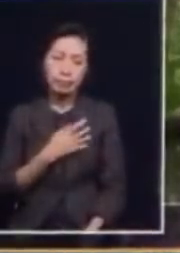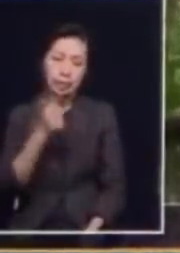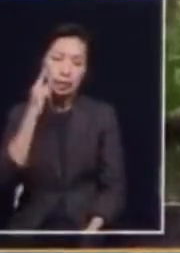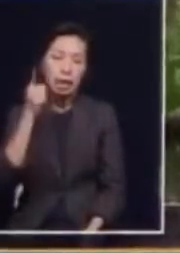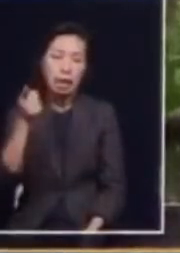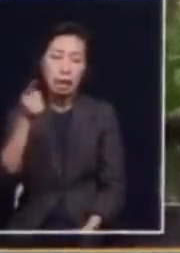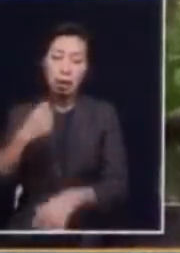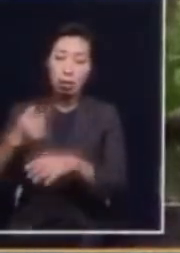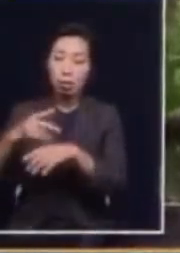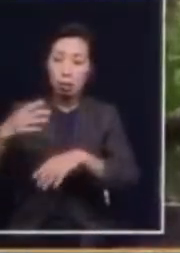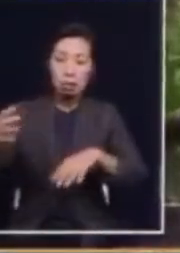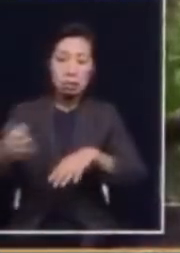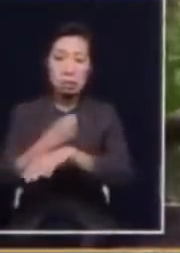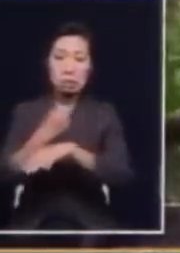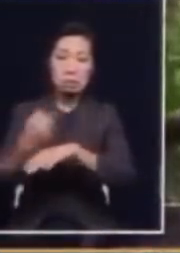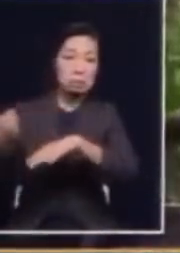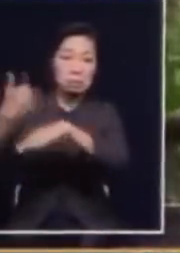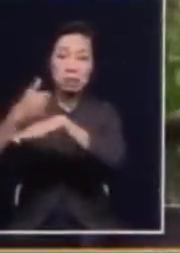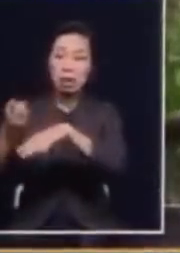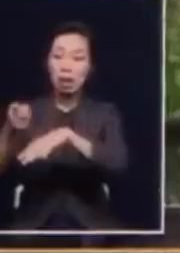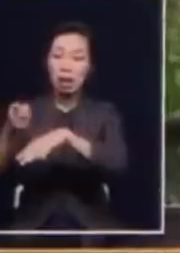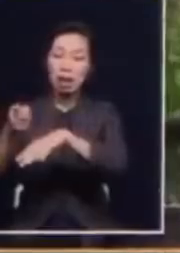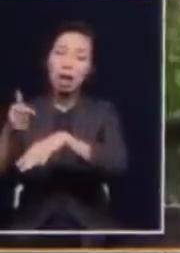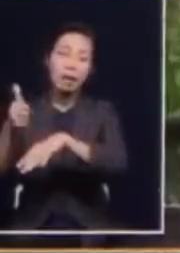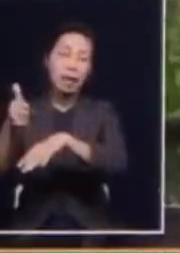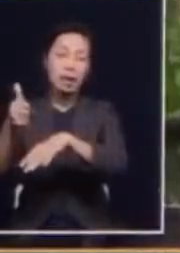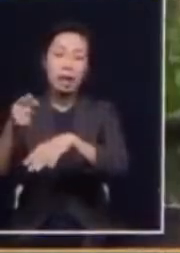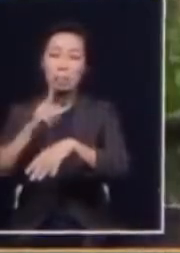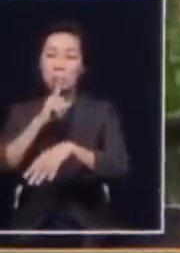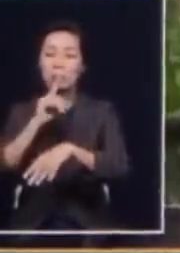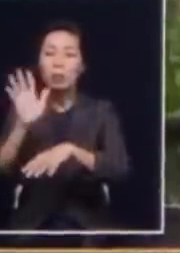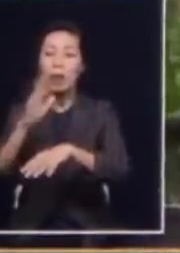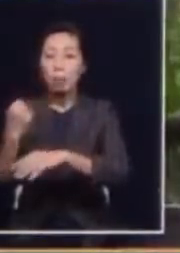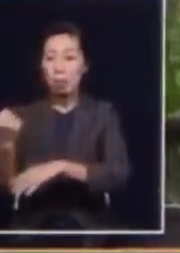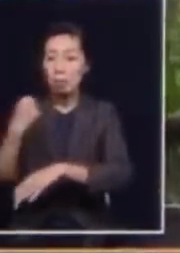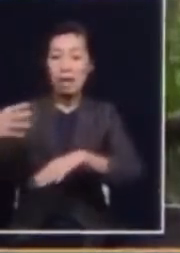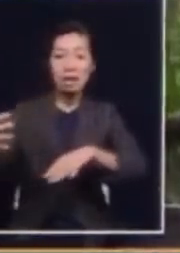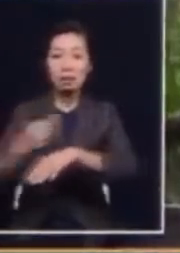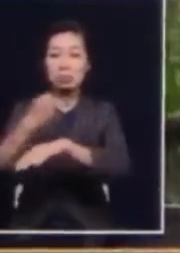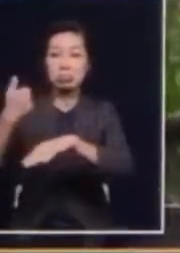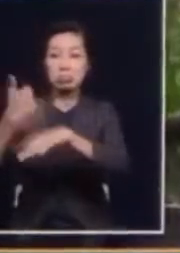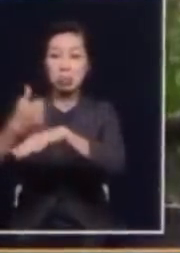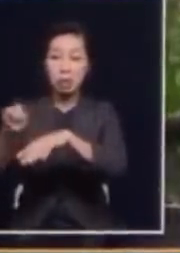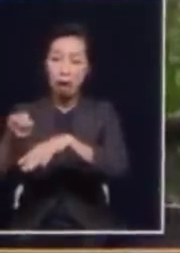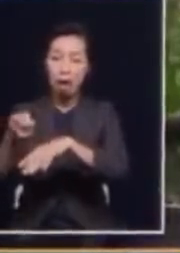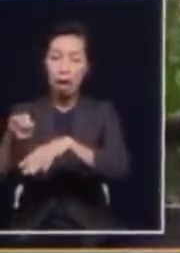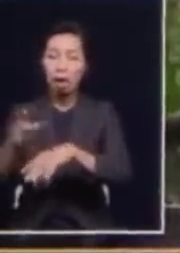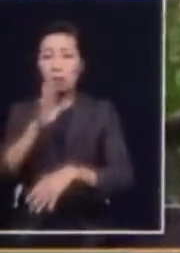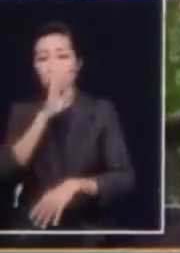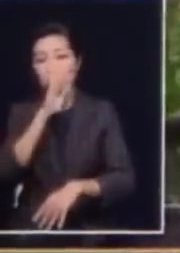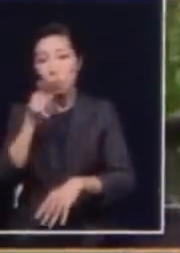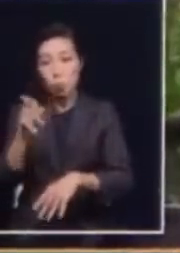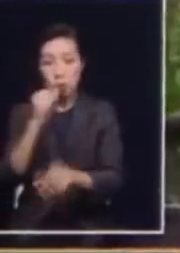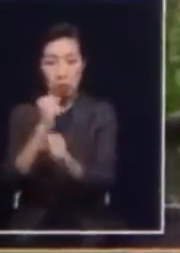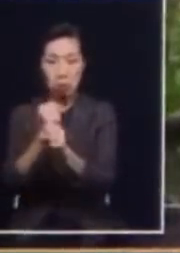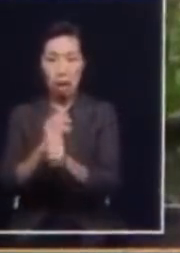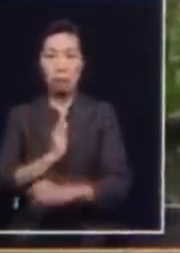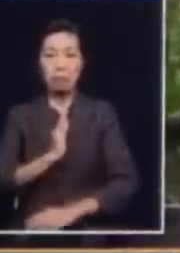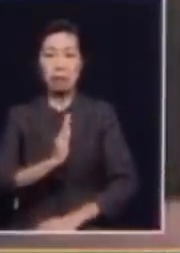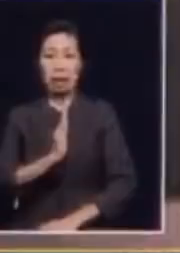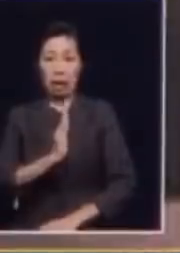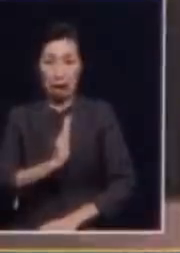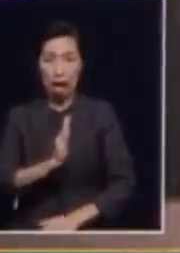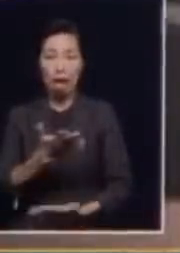ภัยได้ถึงแม้คุณจะปล้นเข้ามาพอยึดอำนาจเข้ามาเนี่ยนะถ้าทำงานนะด้วยความเป็นกลาง